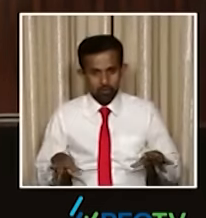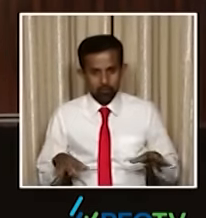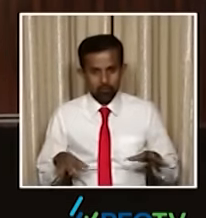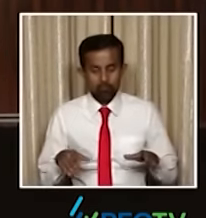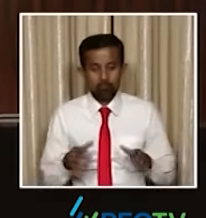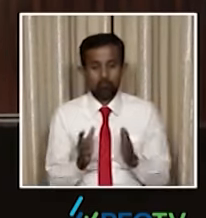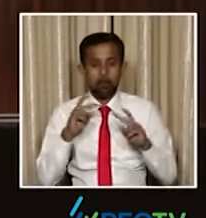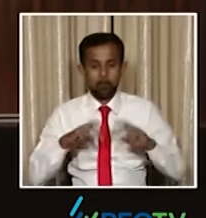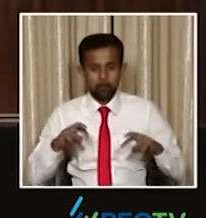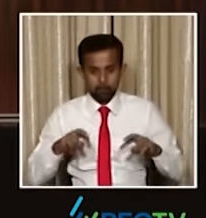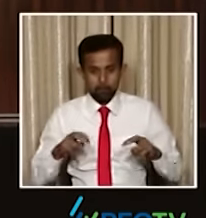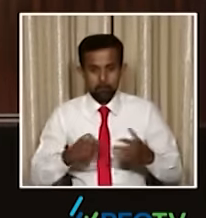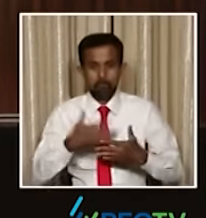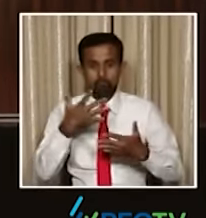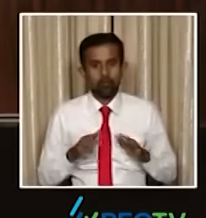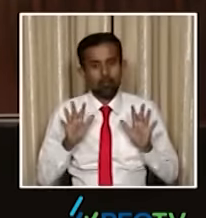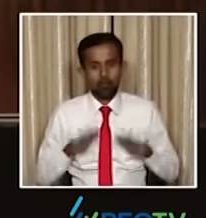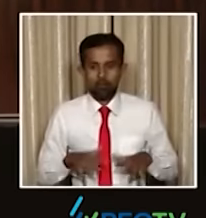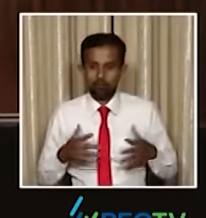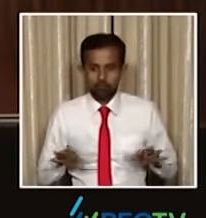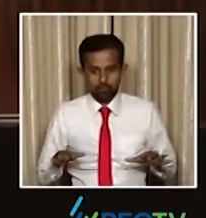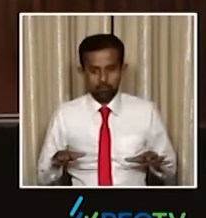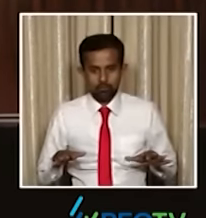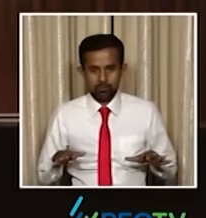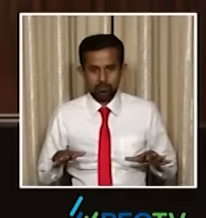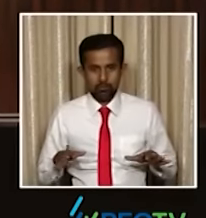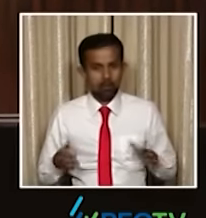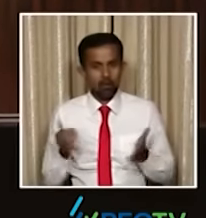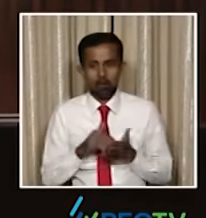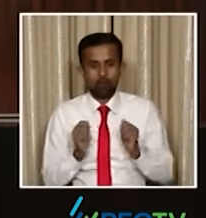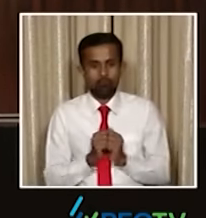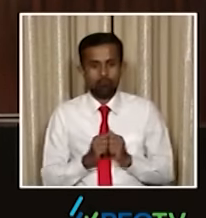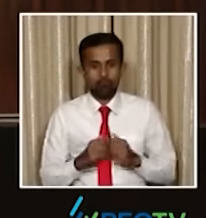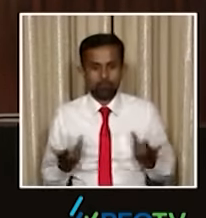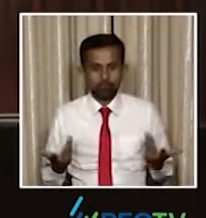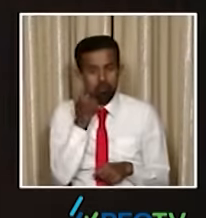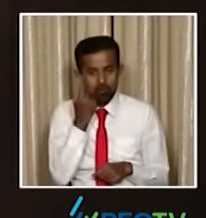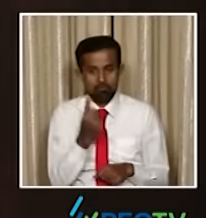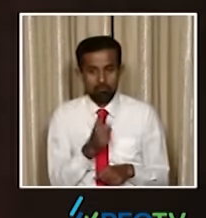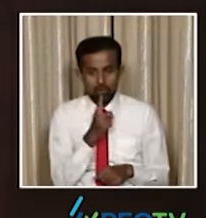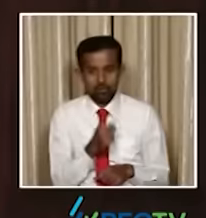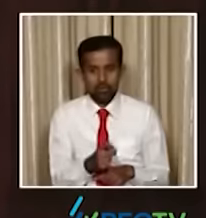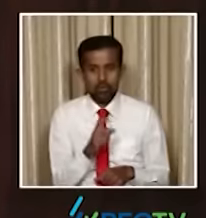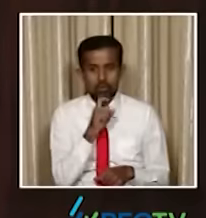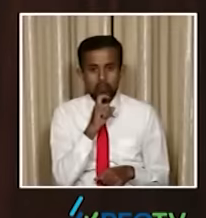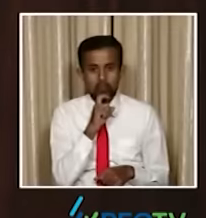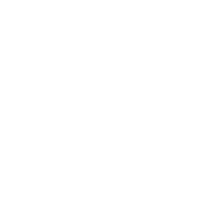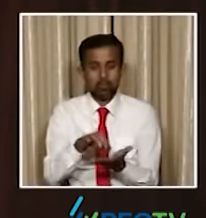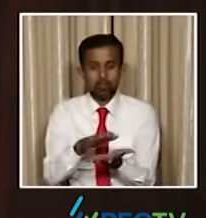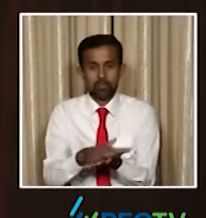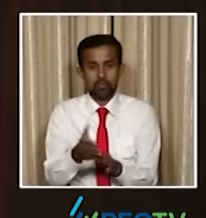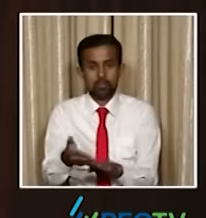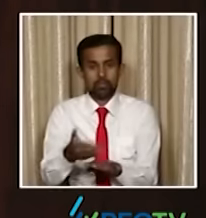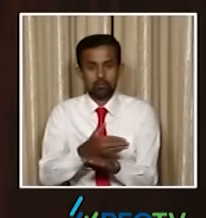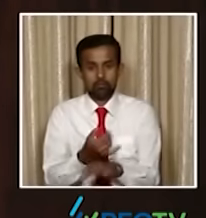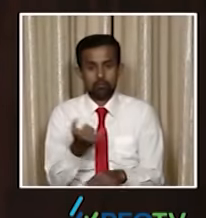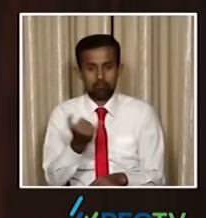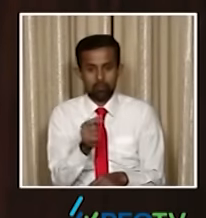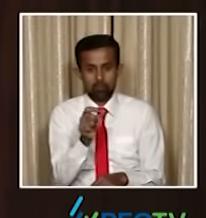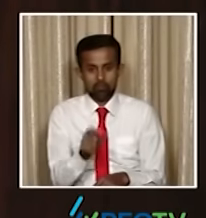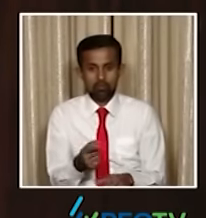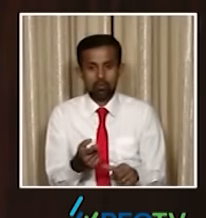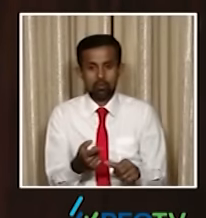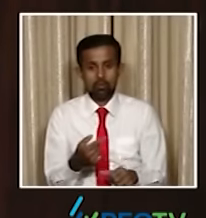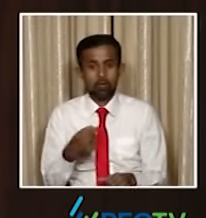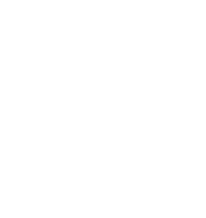වරප්‍රසාද කමිටුවේ සභාපතිතුමා වාර්තාව ඉදිරිපත් කරේ. ඒක අවසානයේ ඒ ගැන කතා කළා වැඩක් නැහැ. ඒක ඉවරයි. අධිකරණයේ වුණා තීන්දුවකට කලින් චුද්දිතයට අවස්ථාවක් දෙනවන්නේ